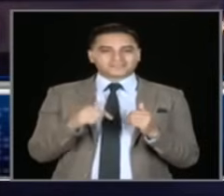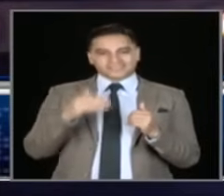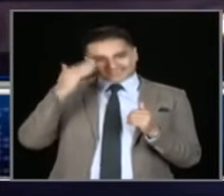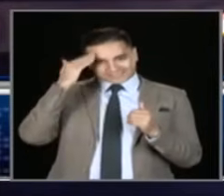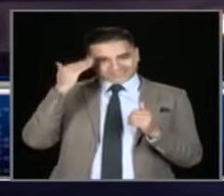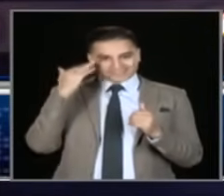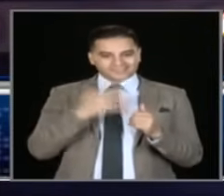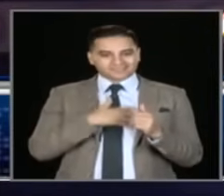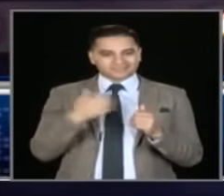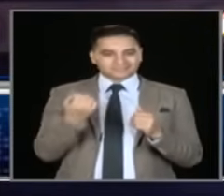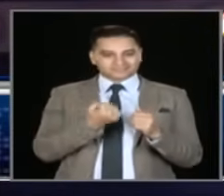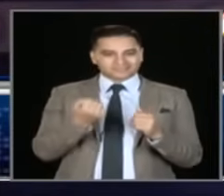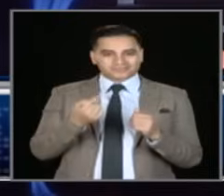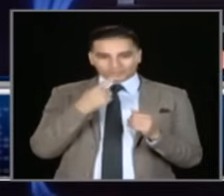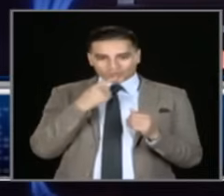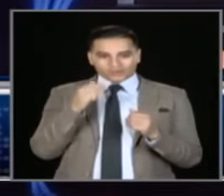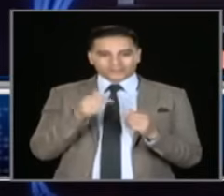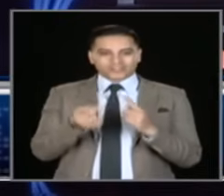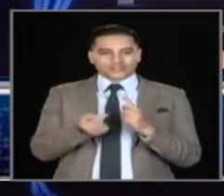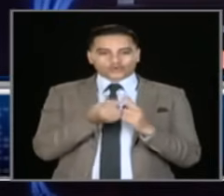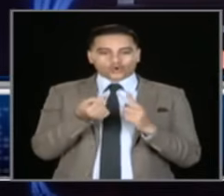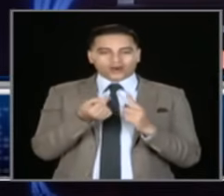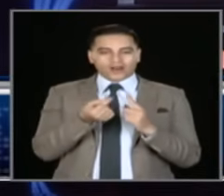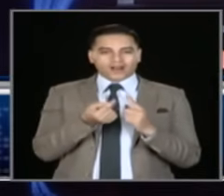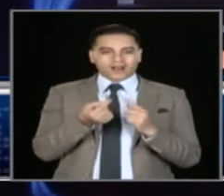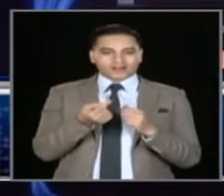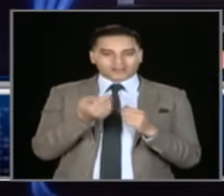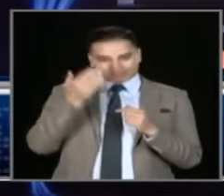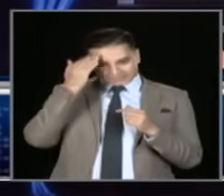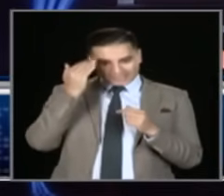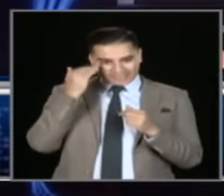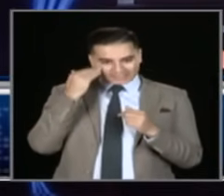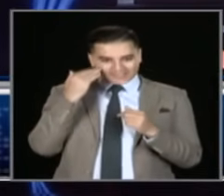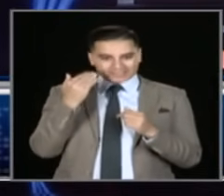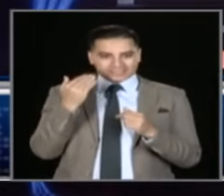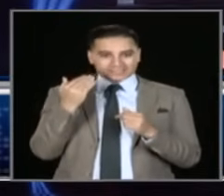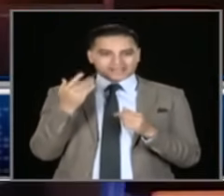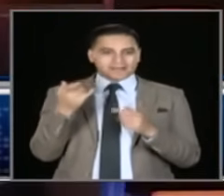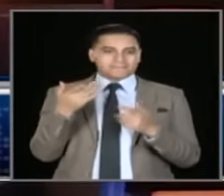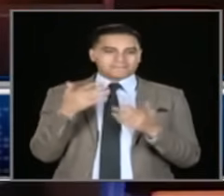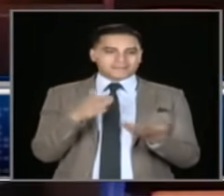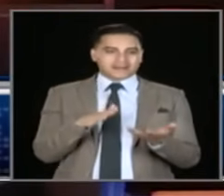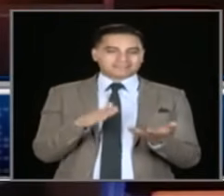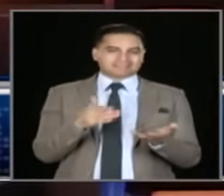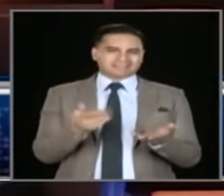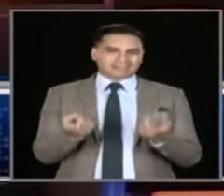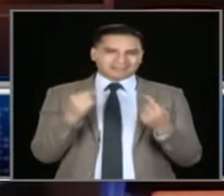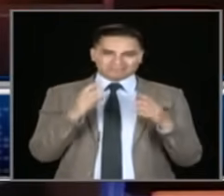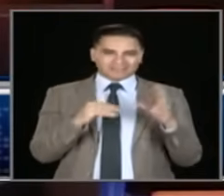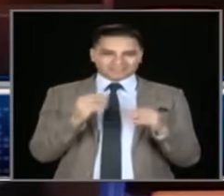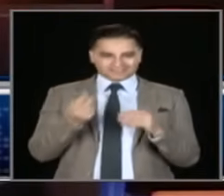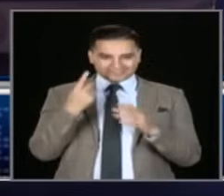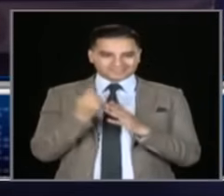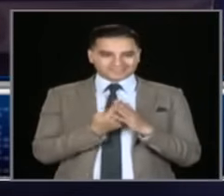حول ولا قوة الا بالله. يقال يعني يبقى ما نجيبش ورد بقى. فالنسيا. ما نجيبش ورد. احنا نخلينا في الأكل. خلينا في